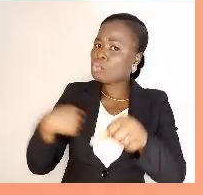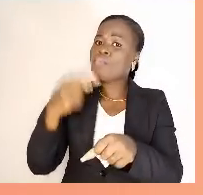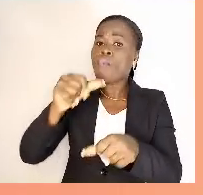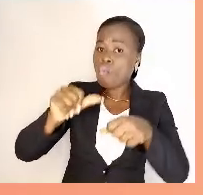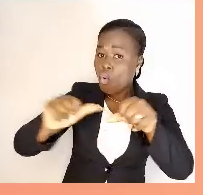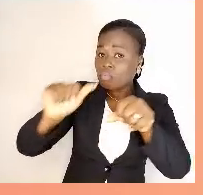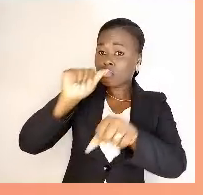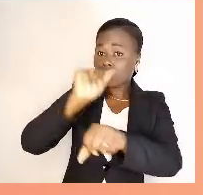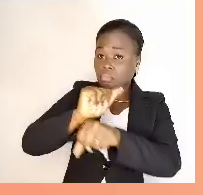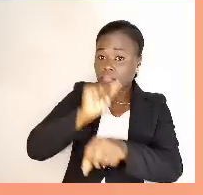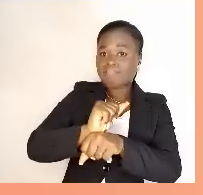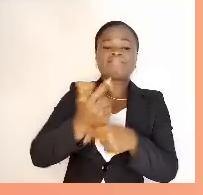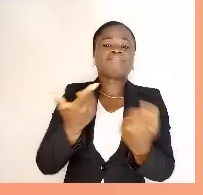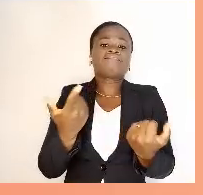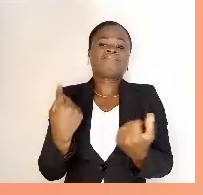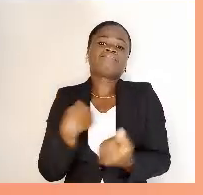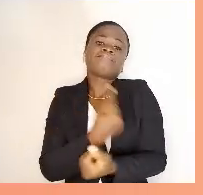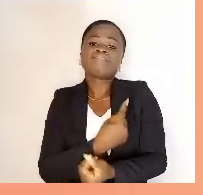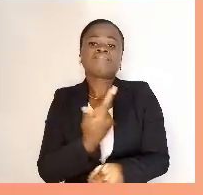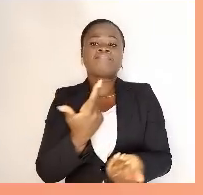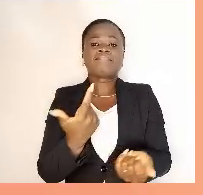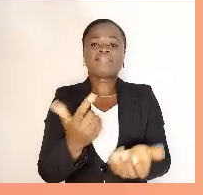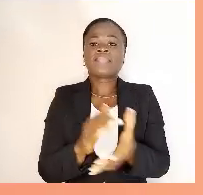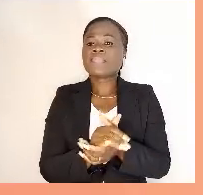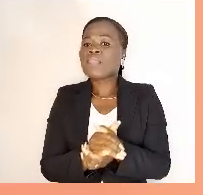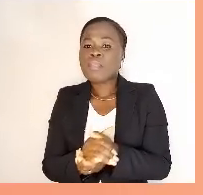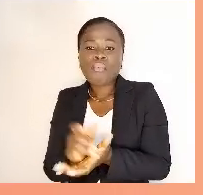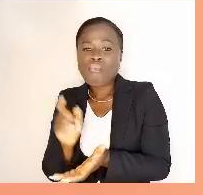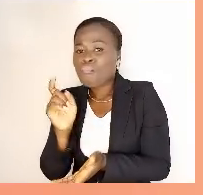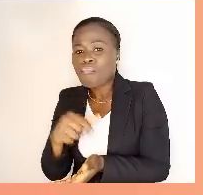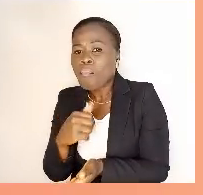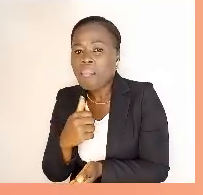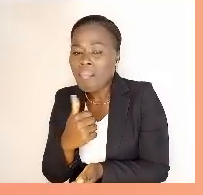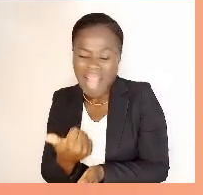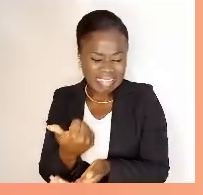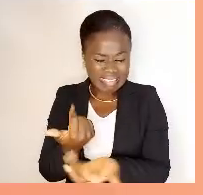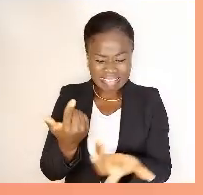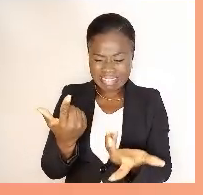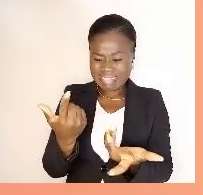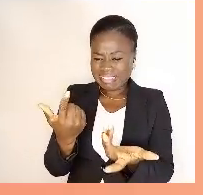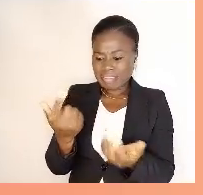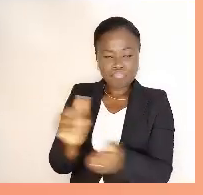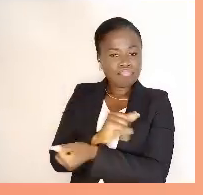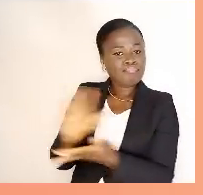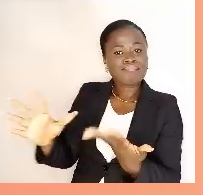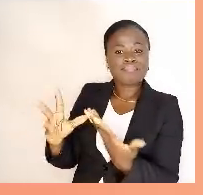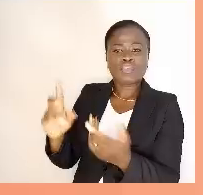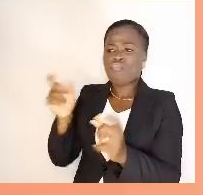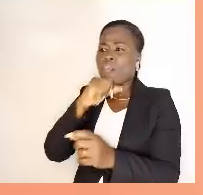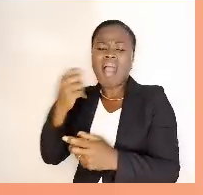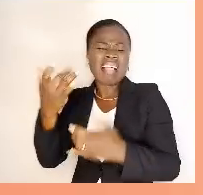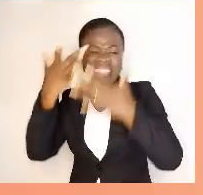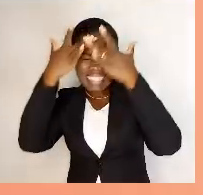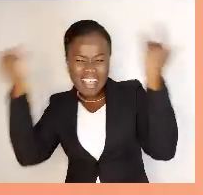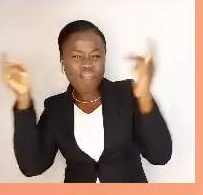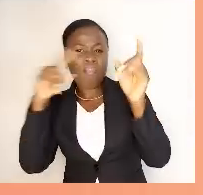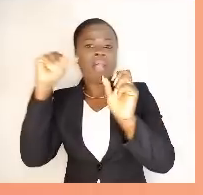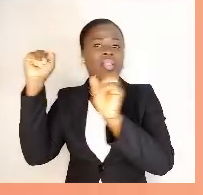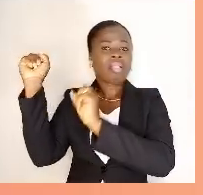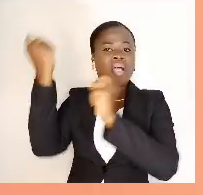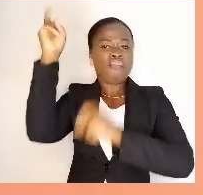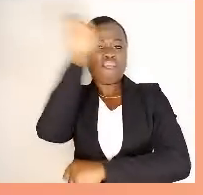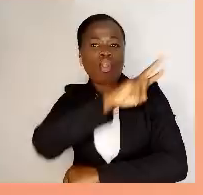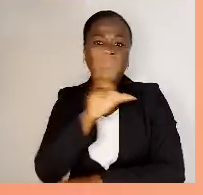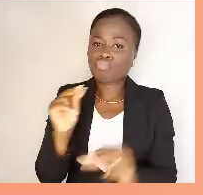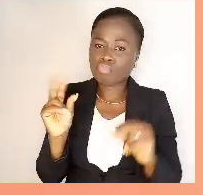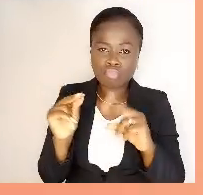Continuons à bâtir sur ces acquis et éloignons-nous des radicalismes qui veulent faire de la